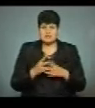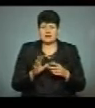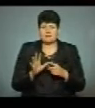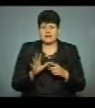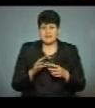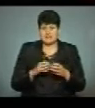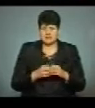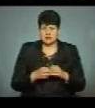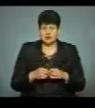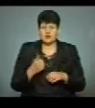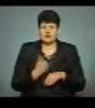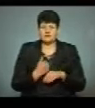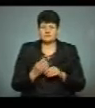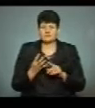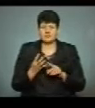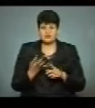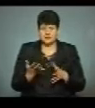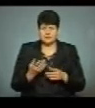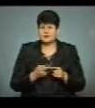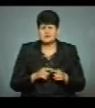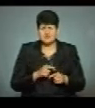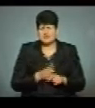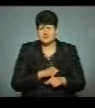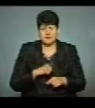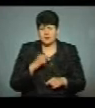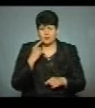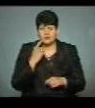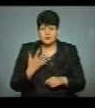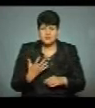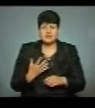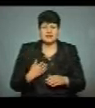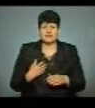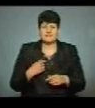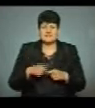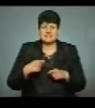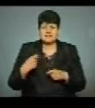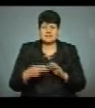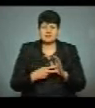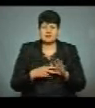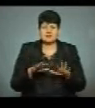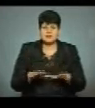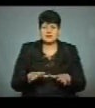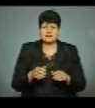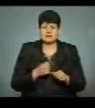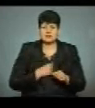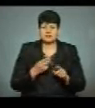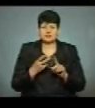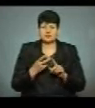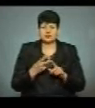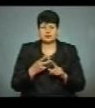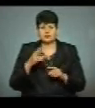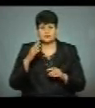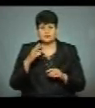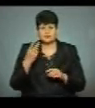результат. Головне, що не четвертий, бо четвертий – це найобідніше. Естафета, то ми там 7 місце зайняли. Але, на жаль, другий хлопці на другому етапі